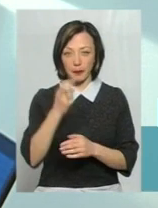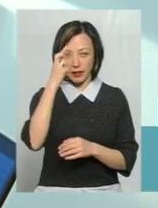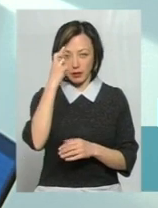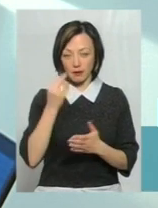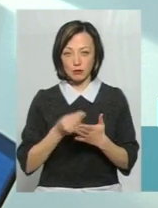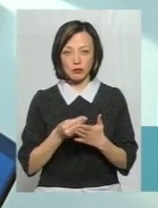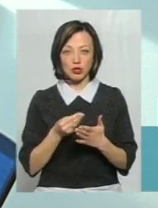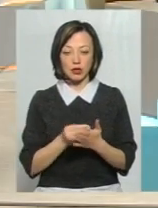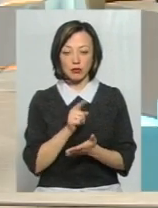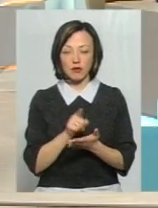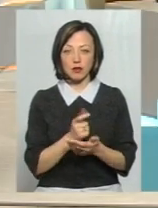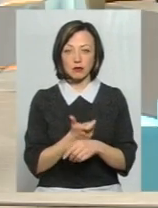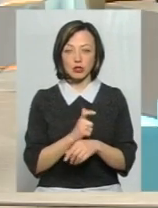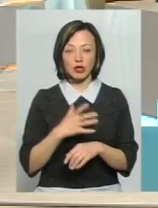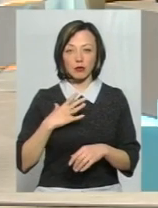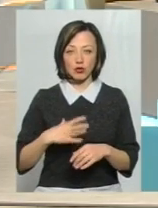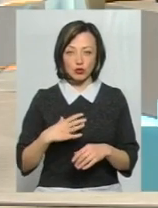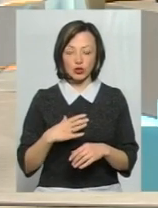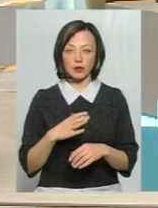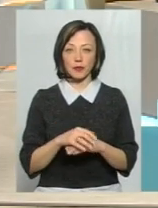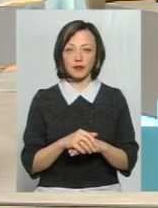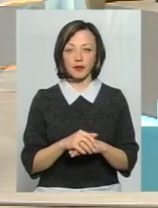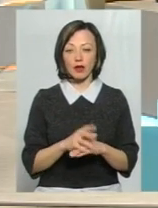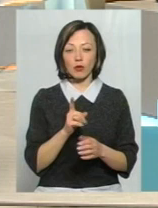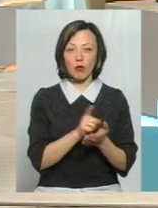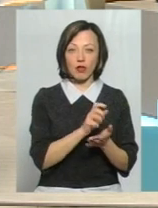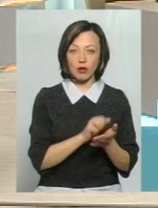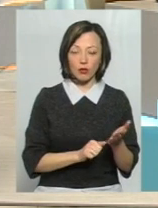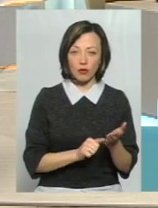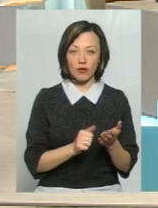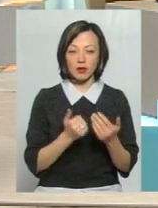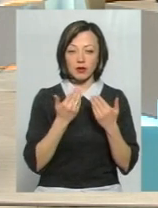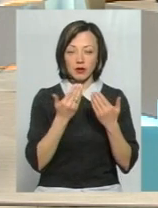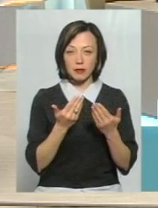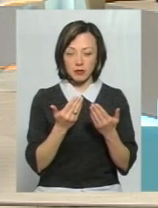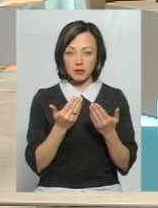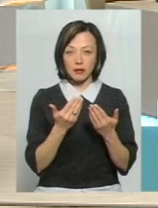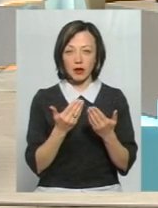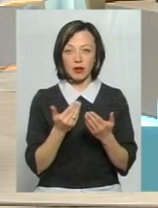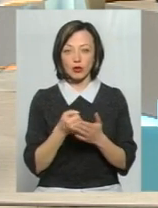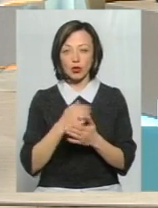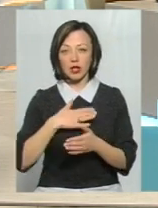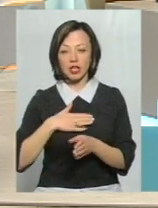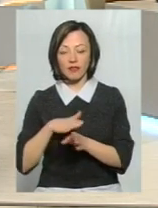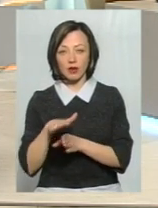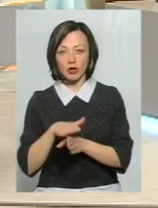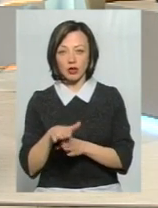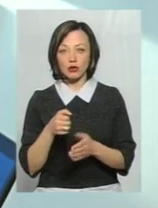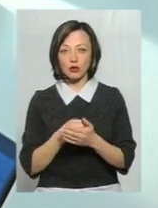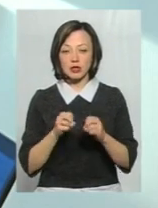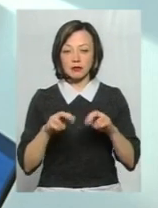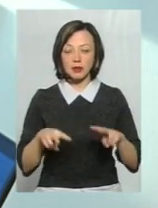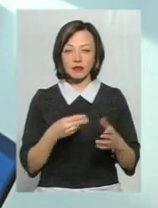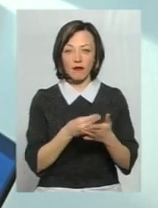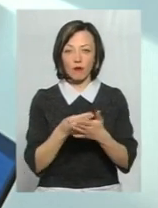державним бюджетом, повинні більш напружений ставити до своїх, до податкової, до фіскальної служби, до наших виконавців, до спецфондів і